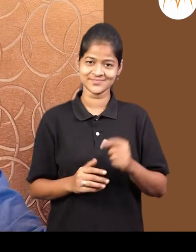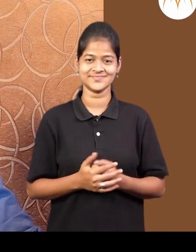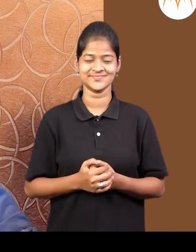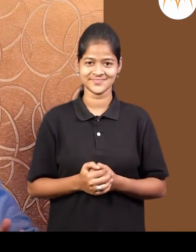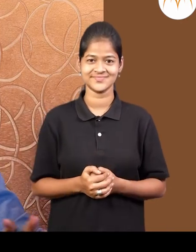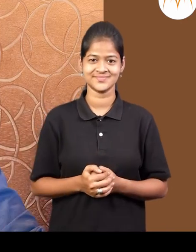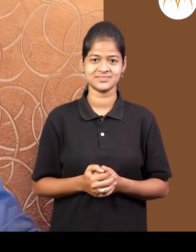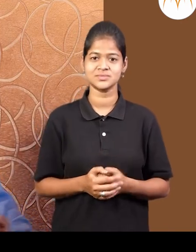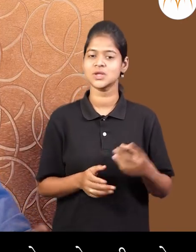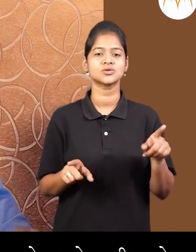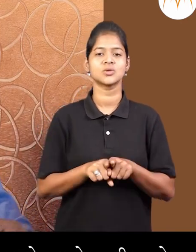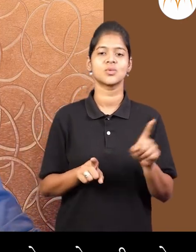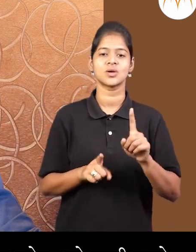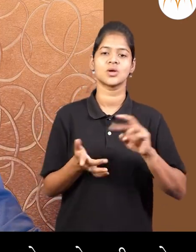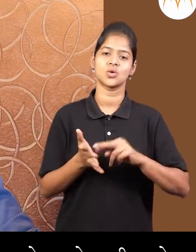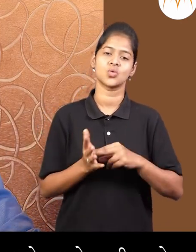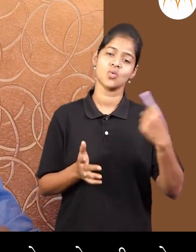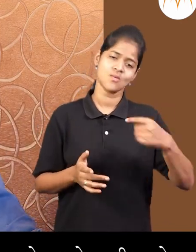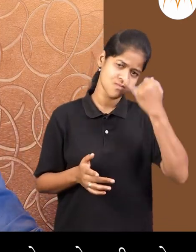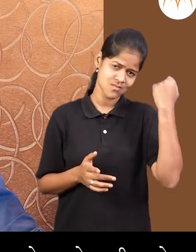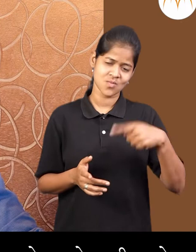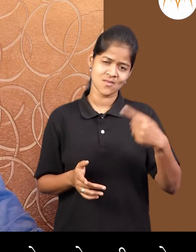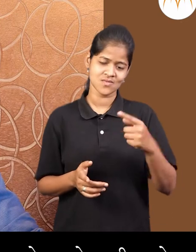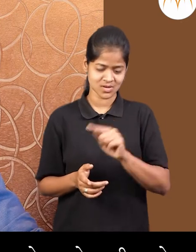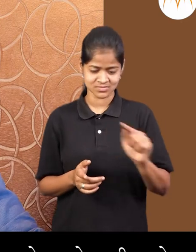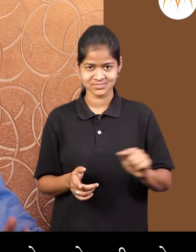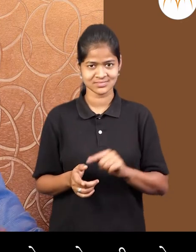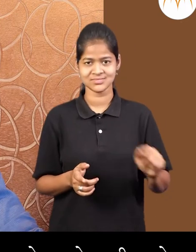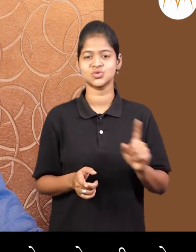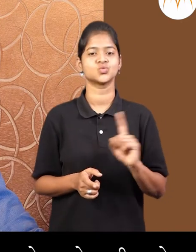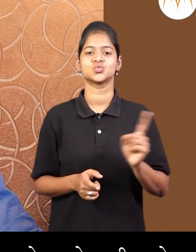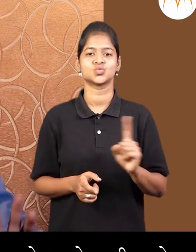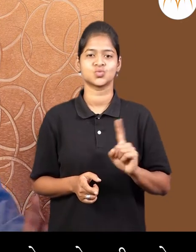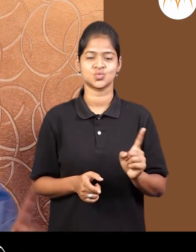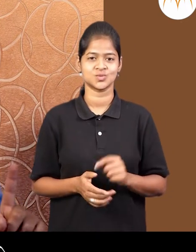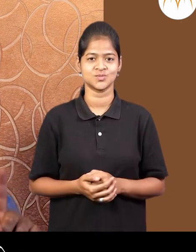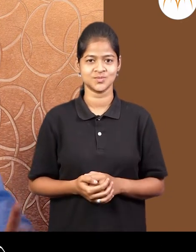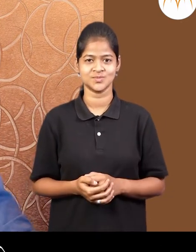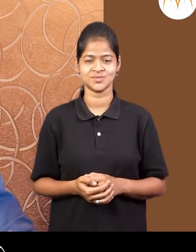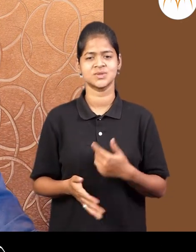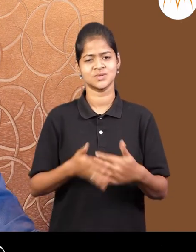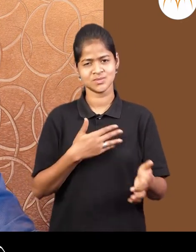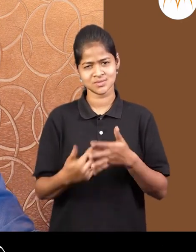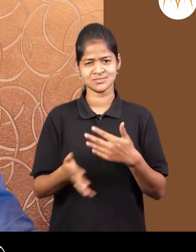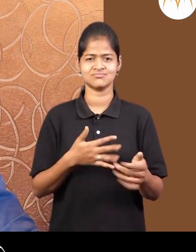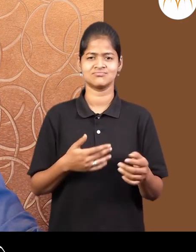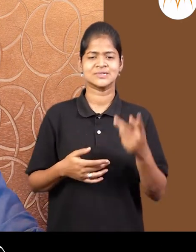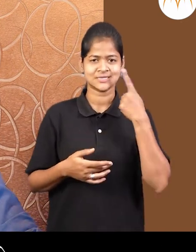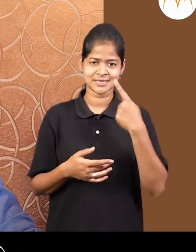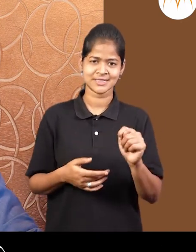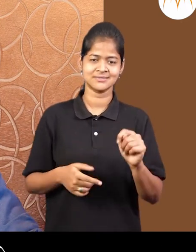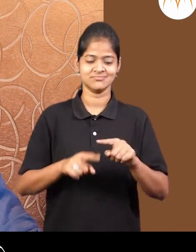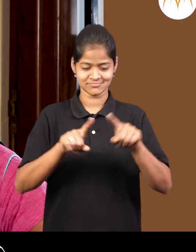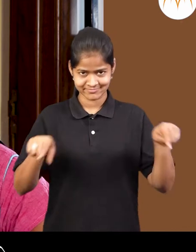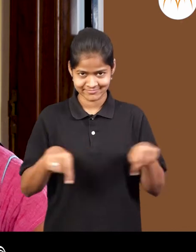का? तसं नाही, प्रत्येक वेळेस असेच तुकडे वापरायला हवेत असं काही नसतं. आपण किती जागांचं क्षेत्रफळ काढलं ते